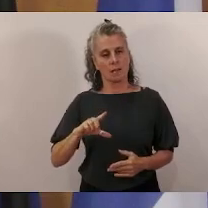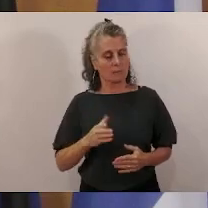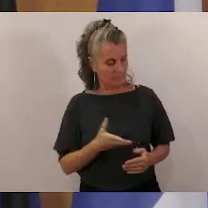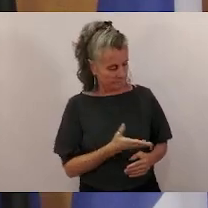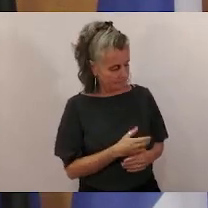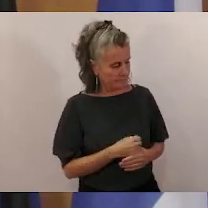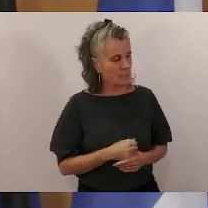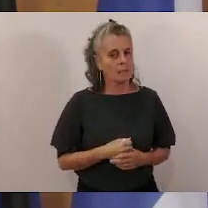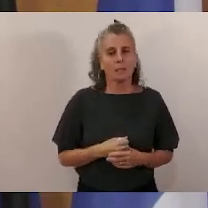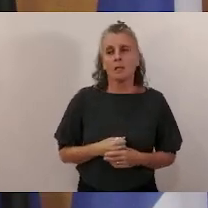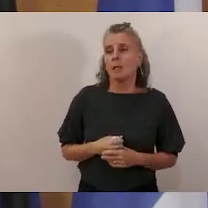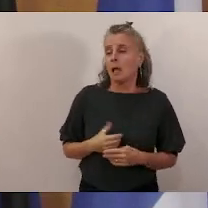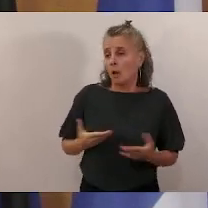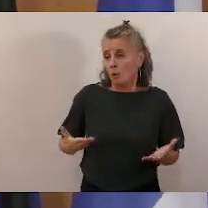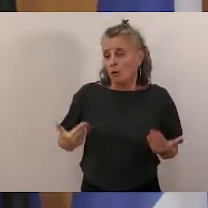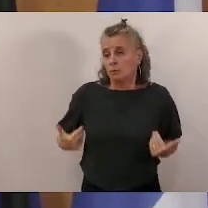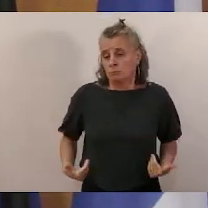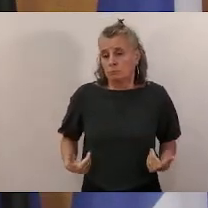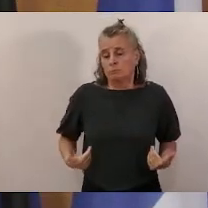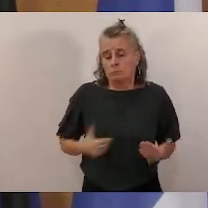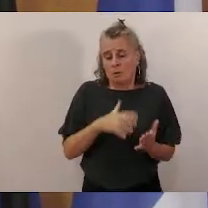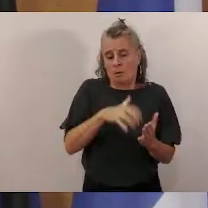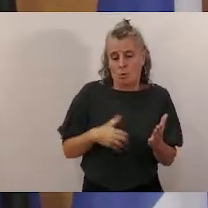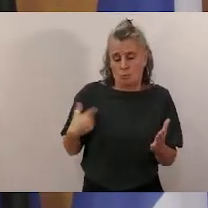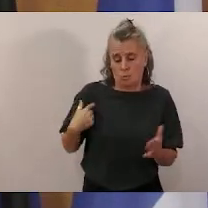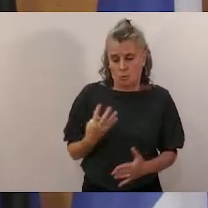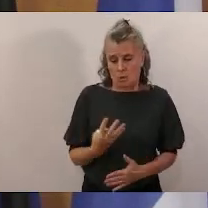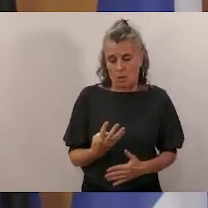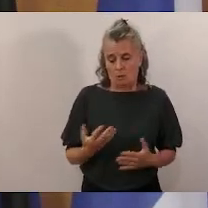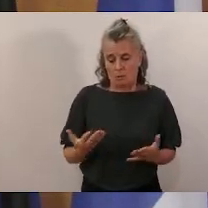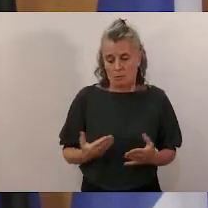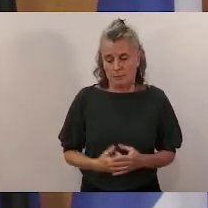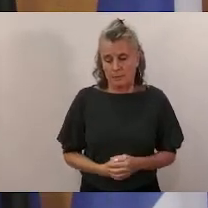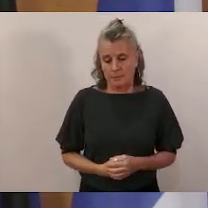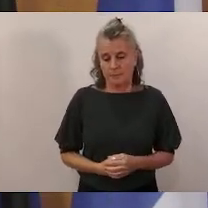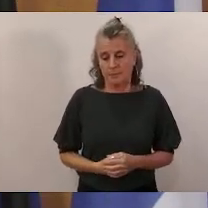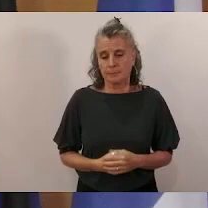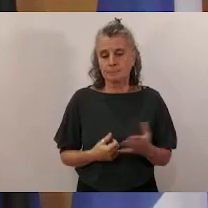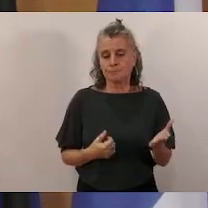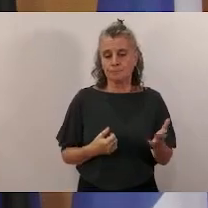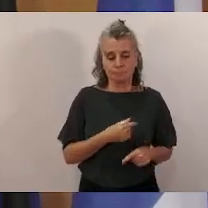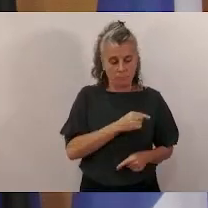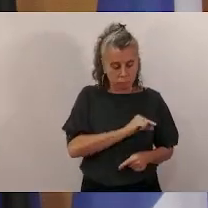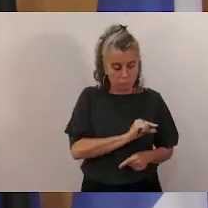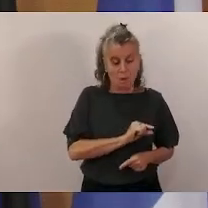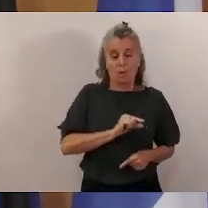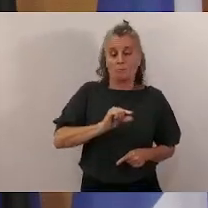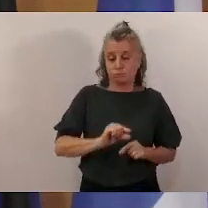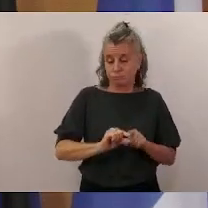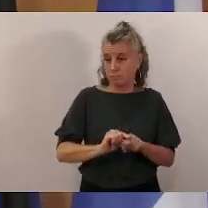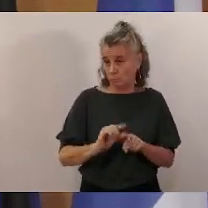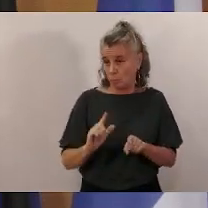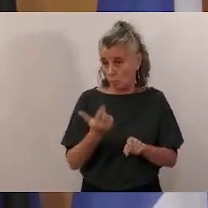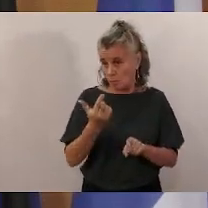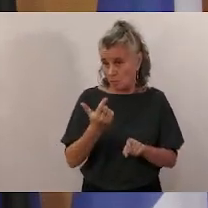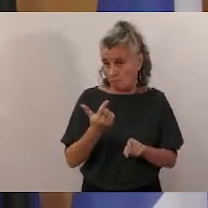Donc, le rapport numéro 4, il s'agit de la deuxième répartition 2023